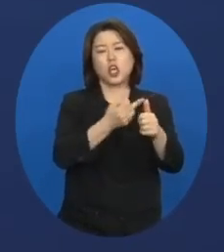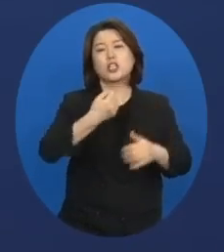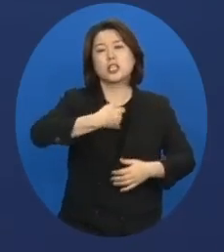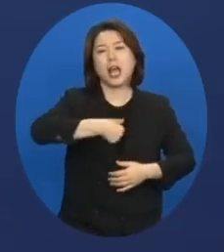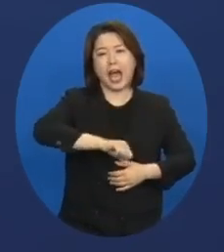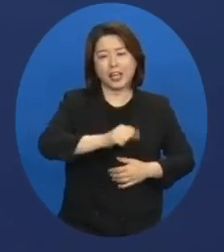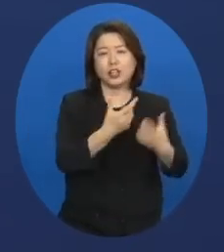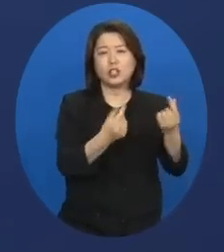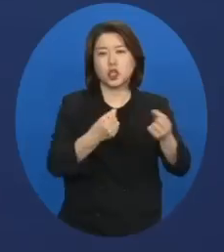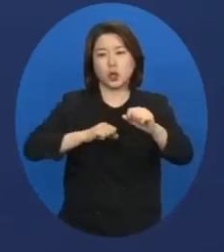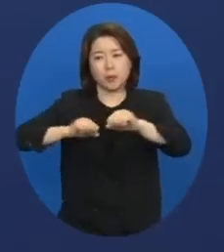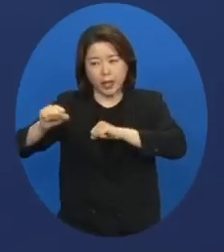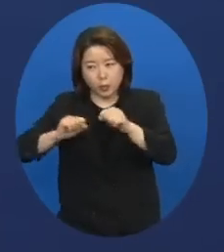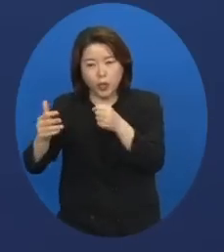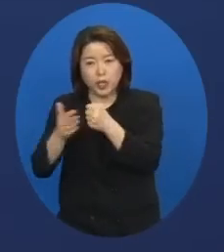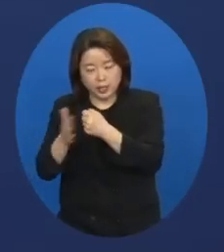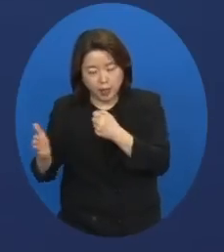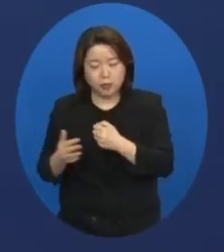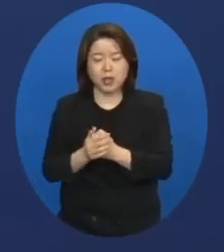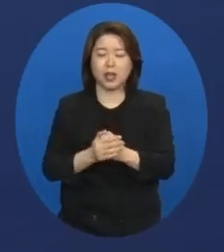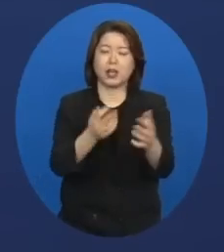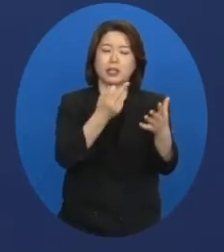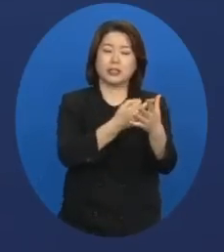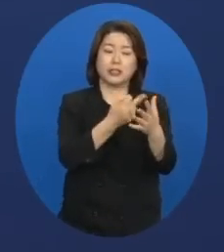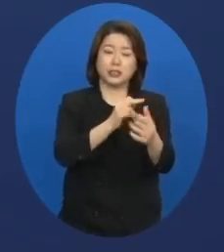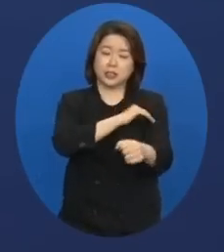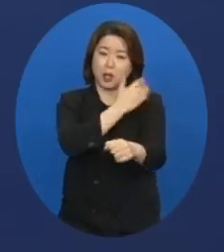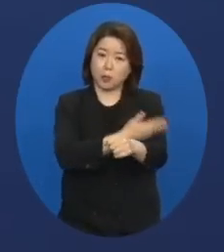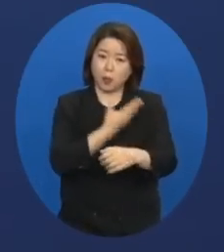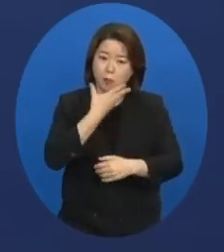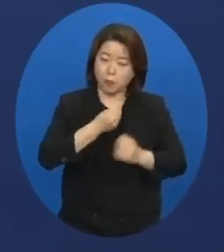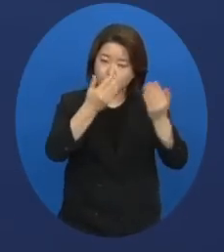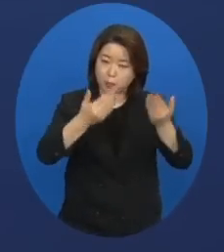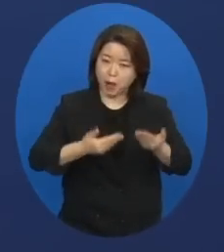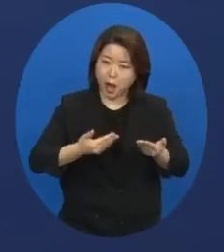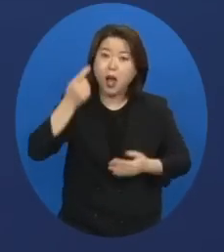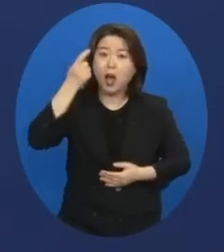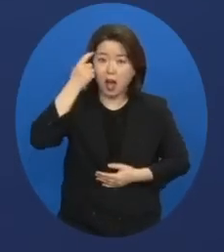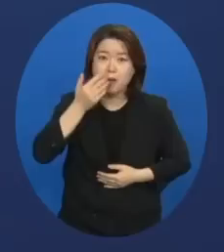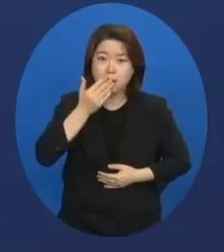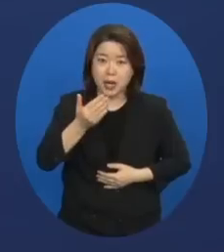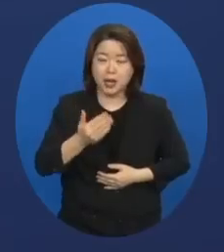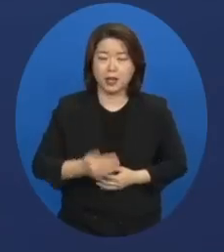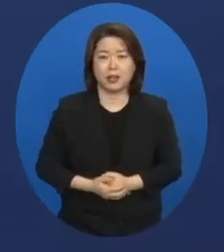받을 복을 받았다고 그렇게 생각할 수 있는 거죠.